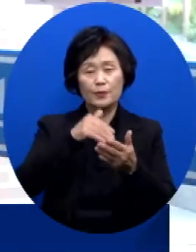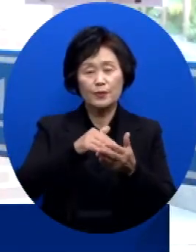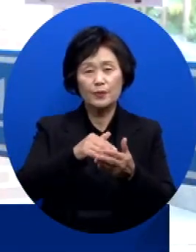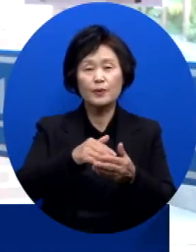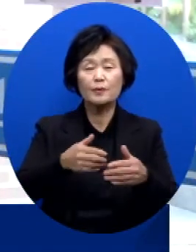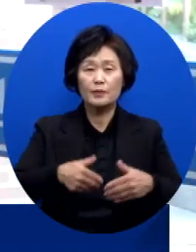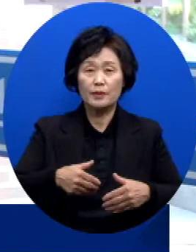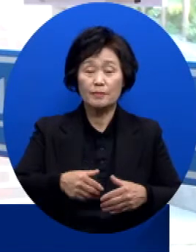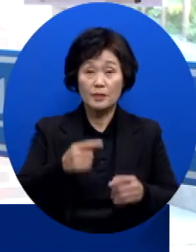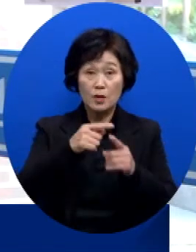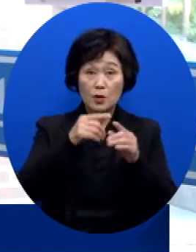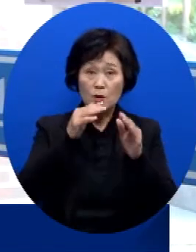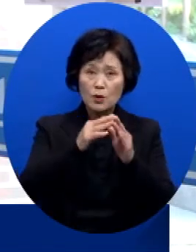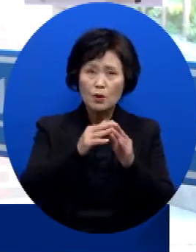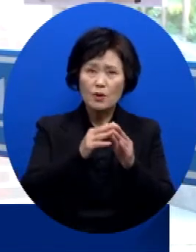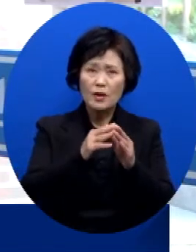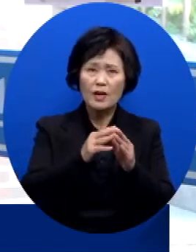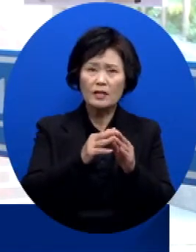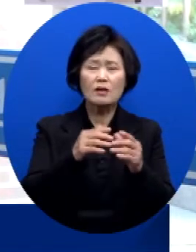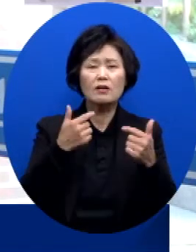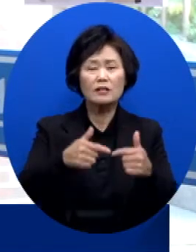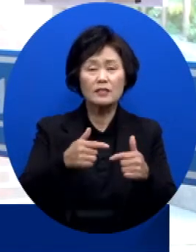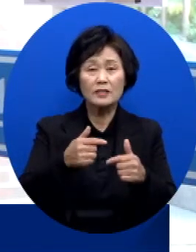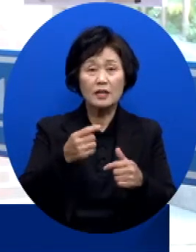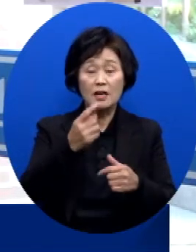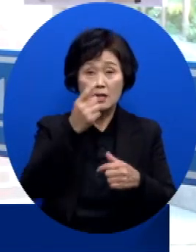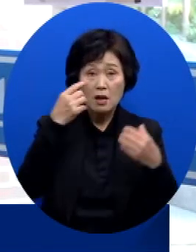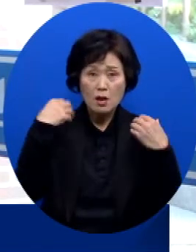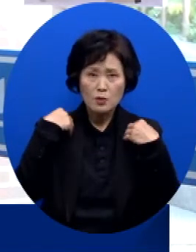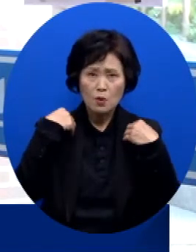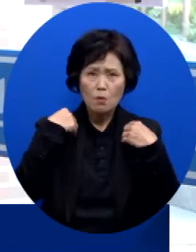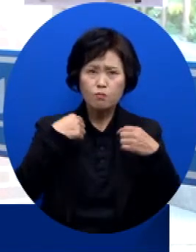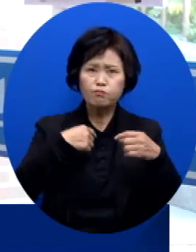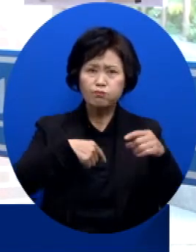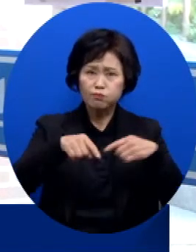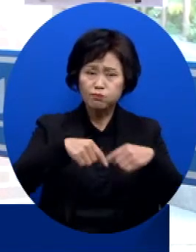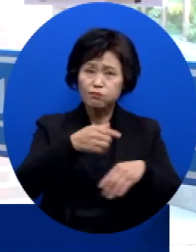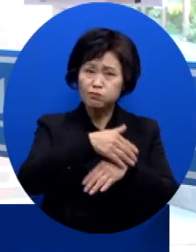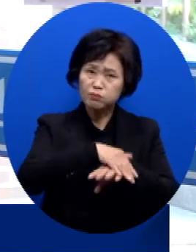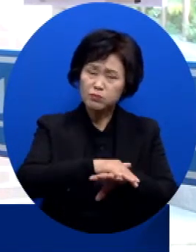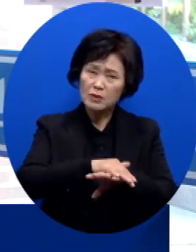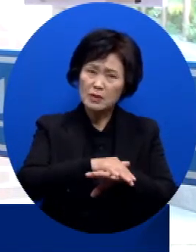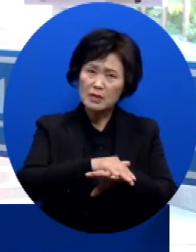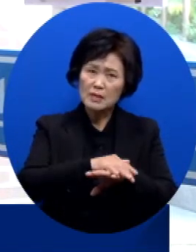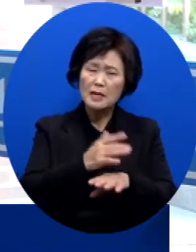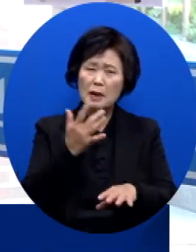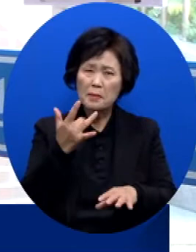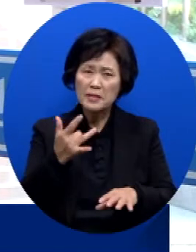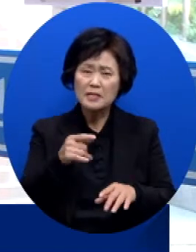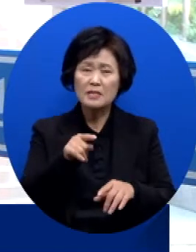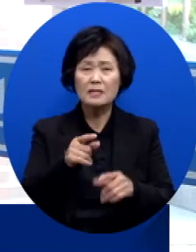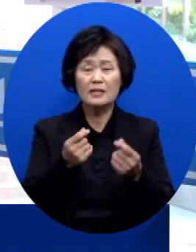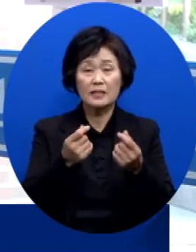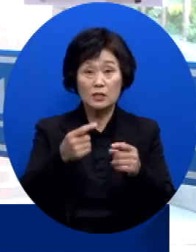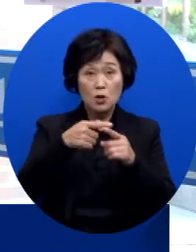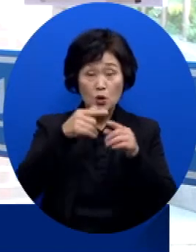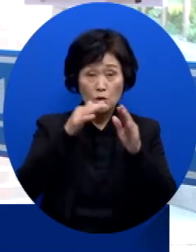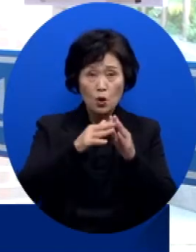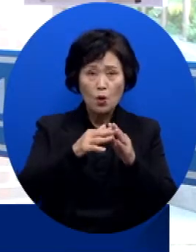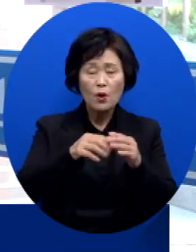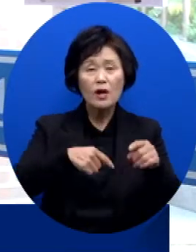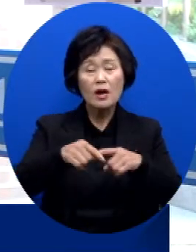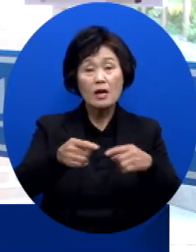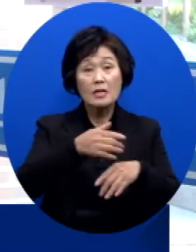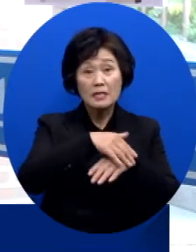특별히 교회는 언제나 그런 정부의 정책에서 빠져 있는 것 같은데 이번 기회가 좀 그런 정책들을 좀 세울 수 있는